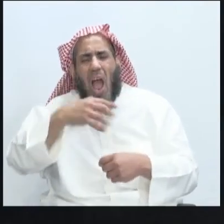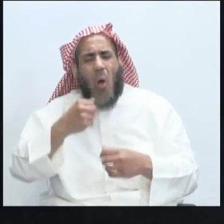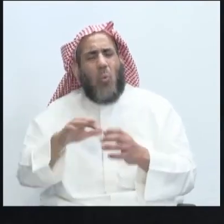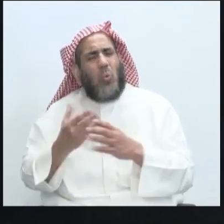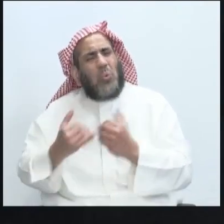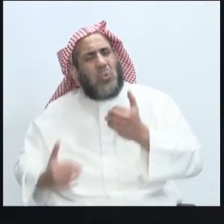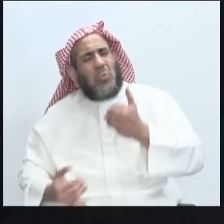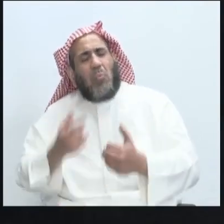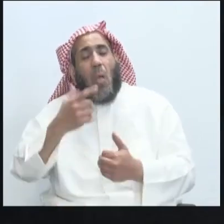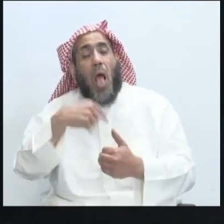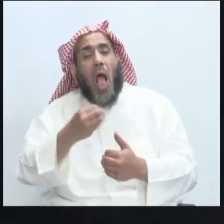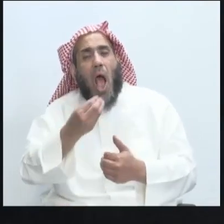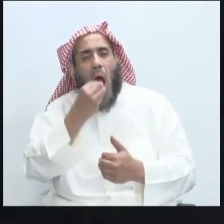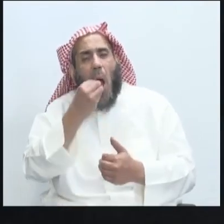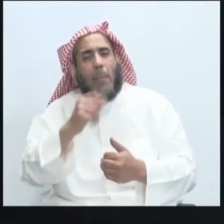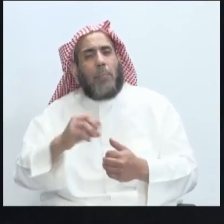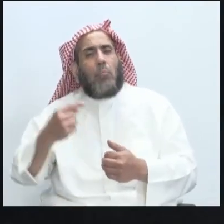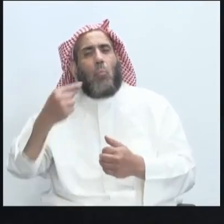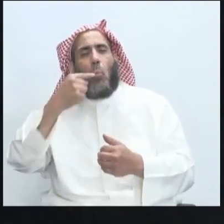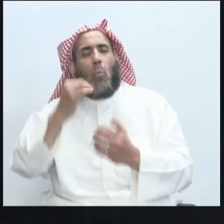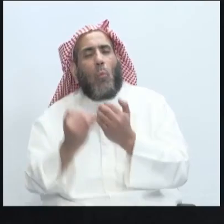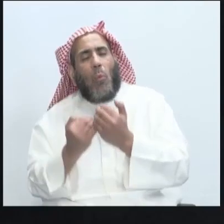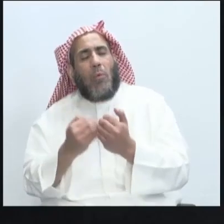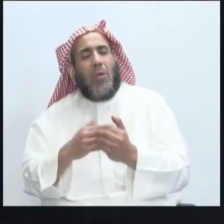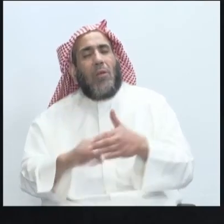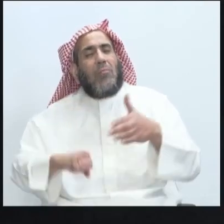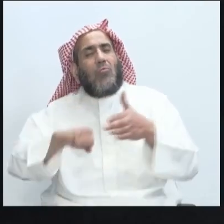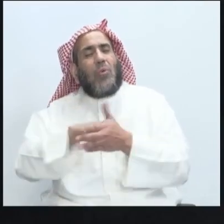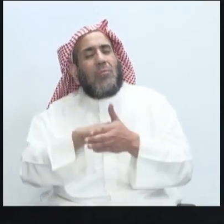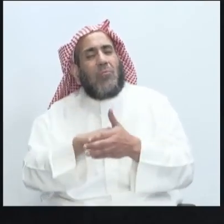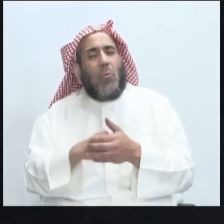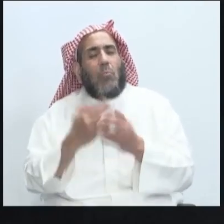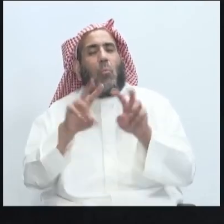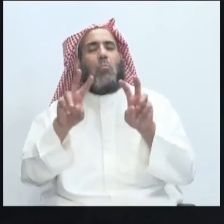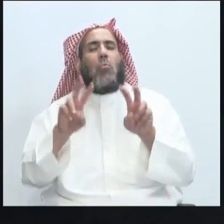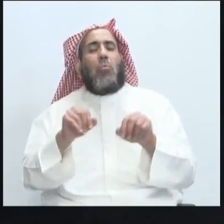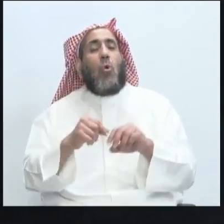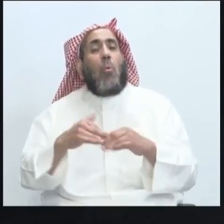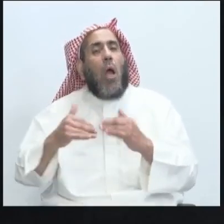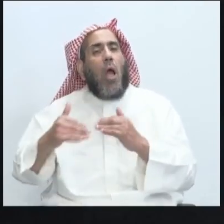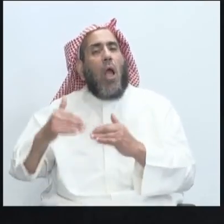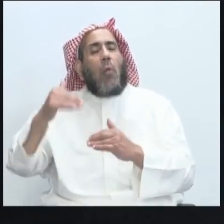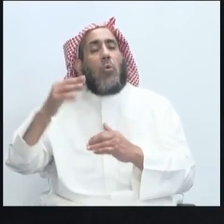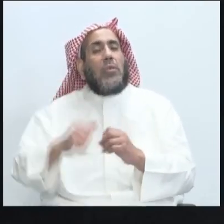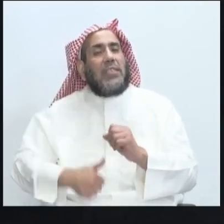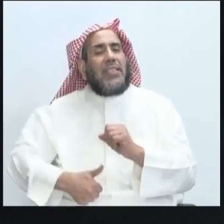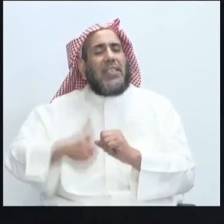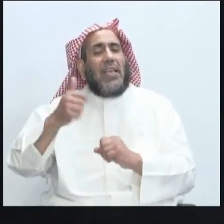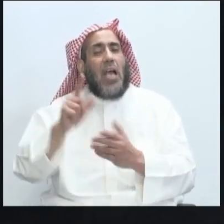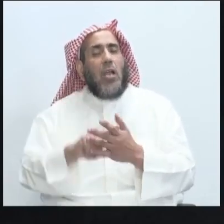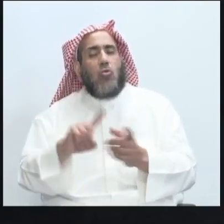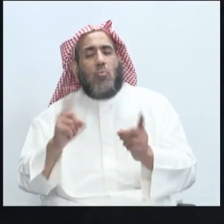الجوع فلما تلبى او تحقق او تشبع هذه الرغبه فانه يسكت عندما يكبر فيستطيع ان